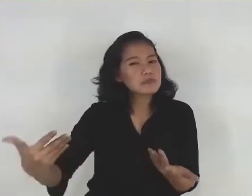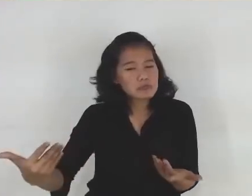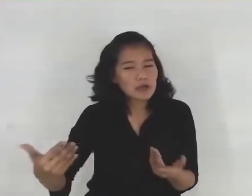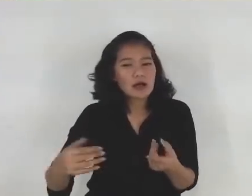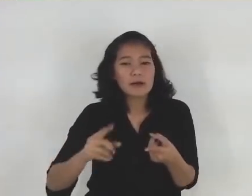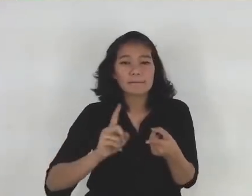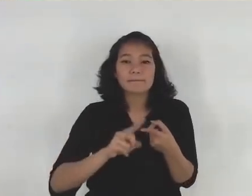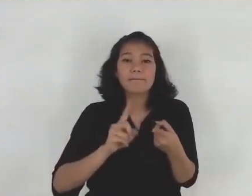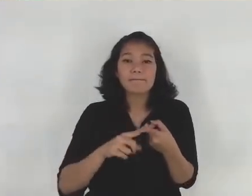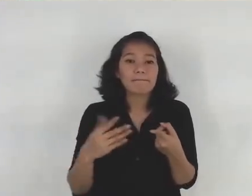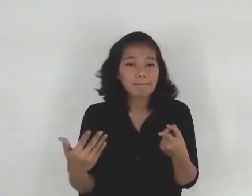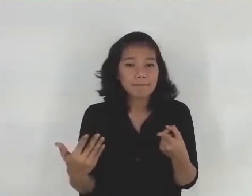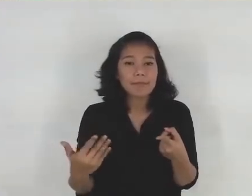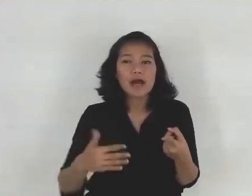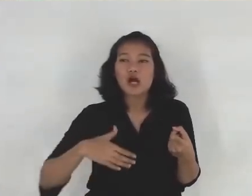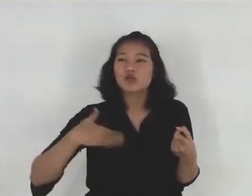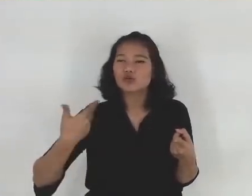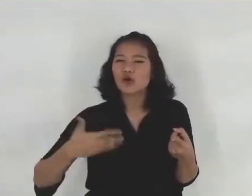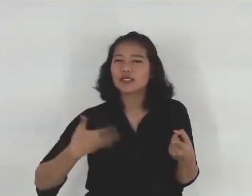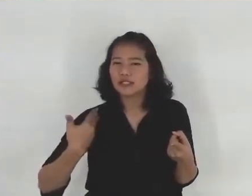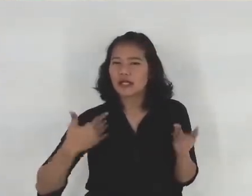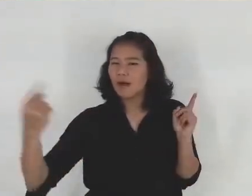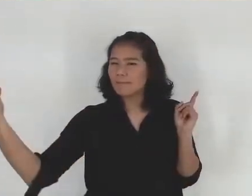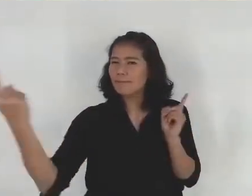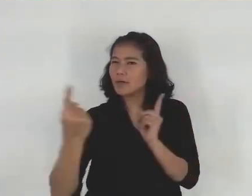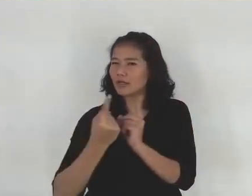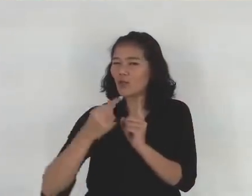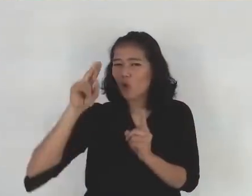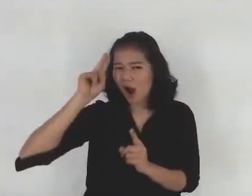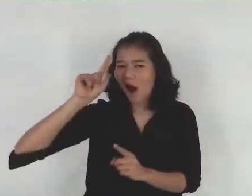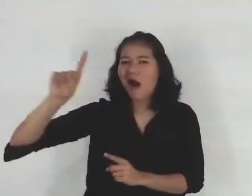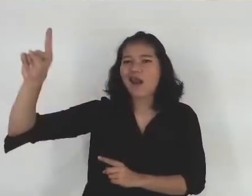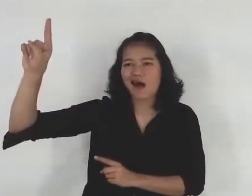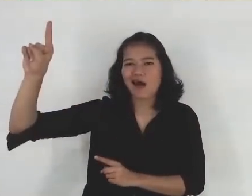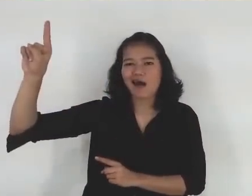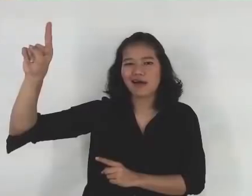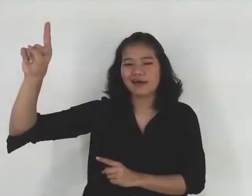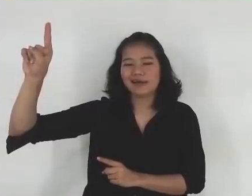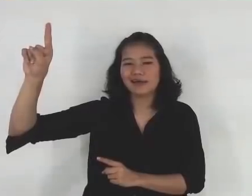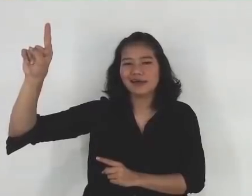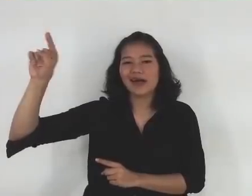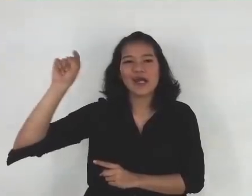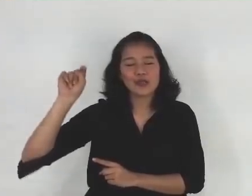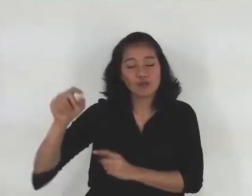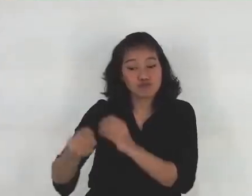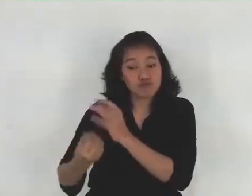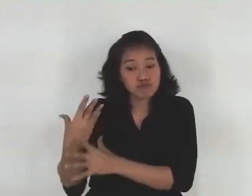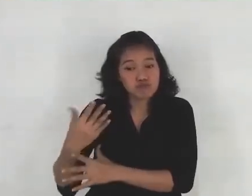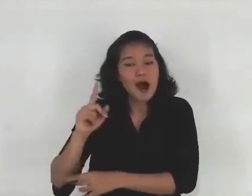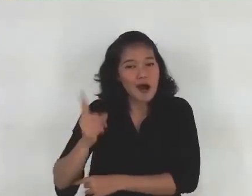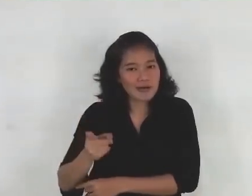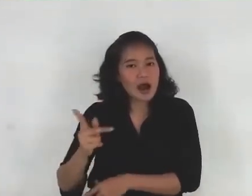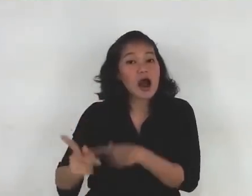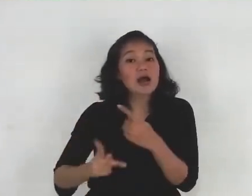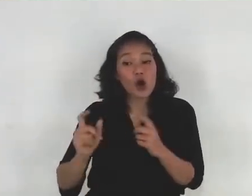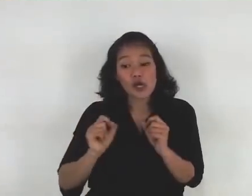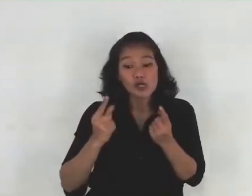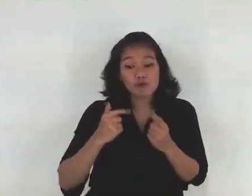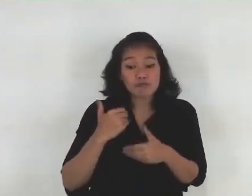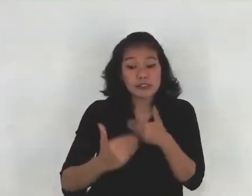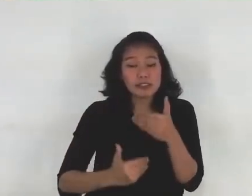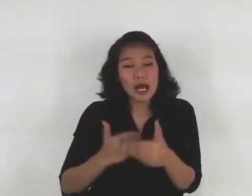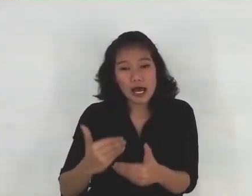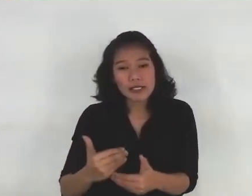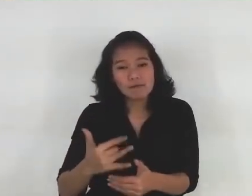pertama sukacita perjumpaan dengan Allah akan terjadi ketika hidup dijalani atau